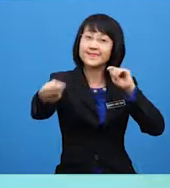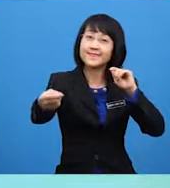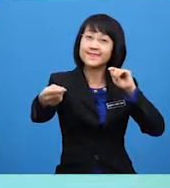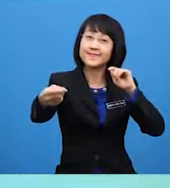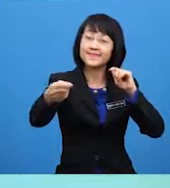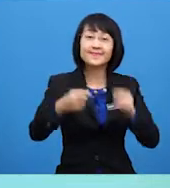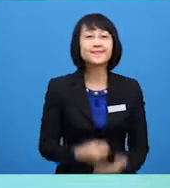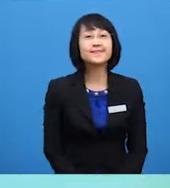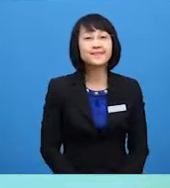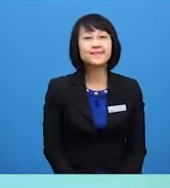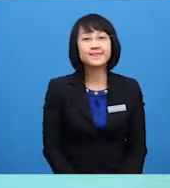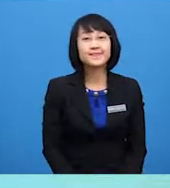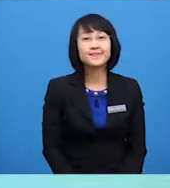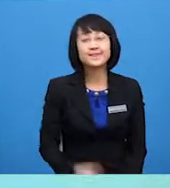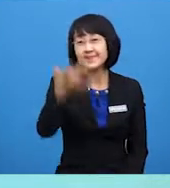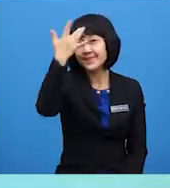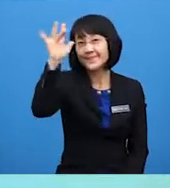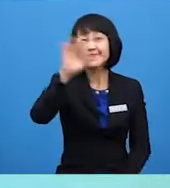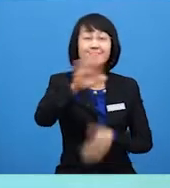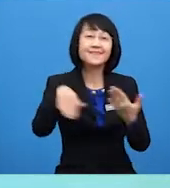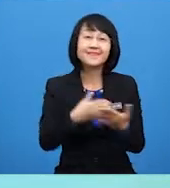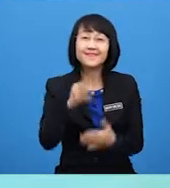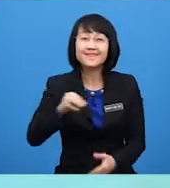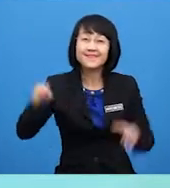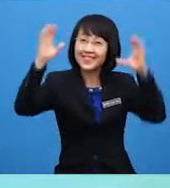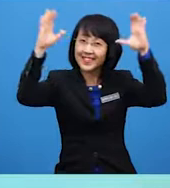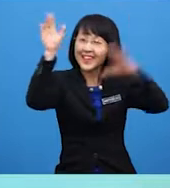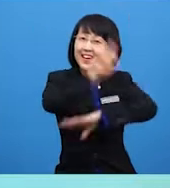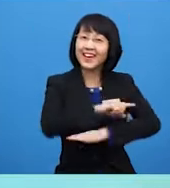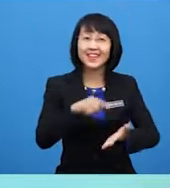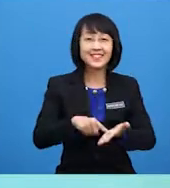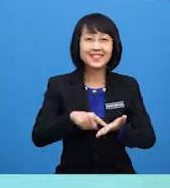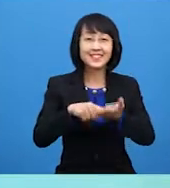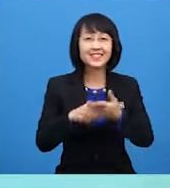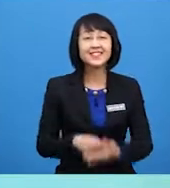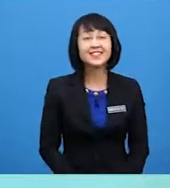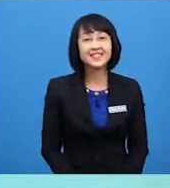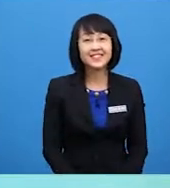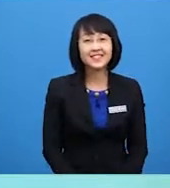dan lima. Pandai semua murid-murid cikgu hari ini.